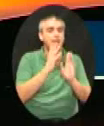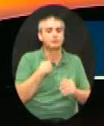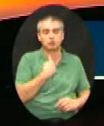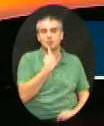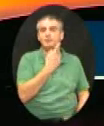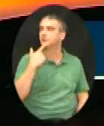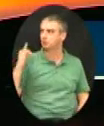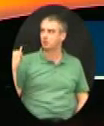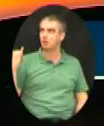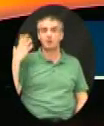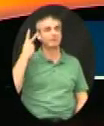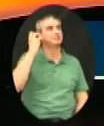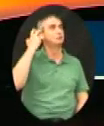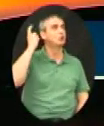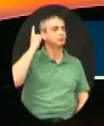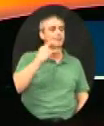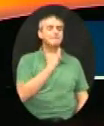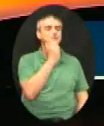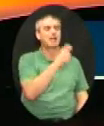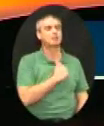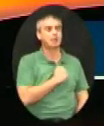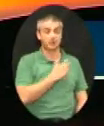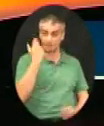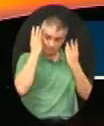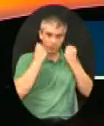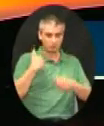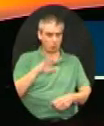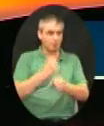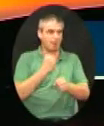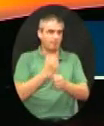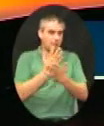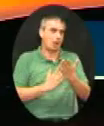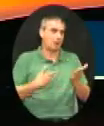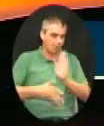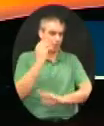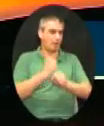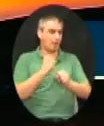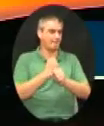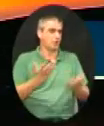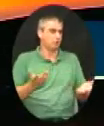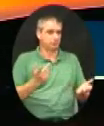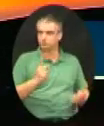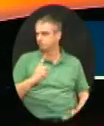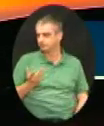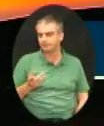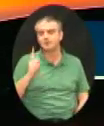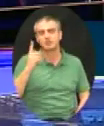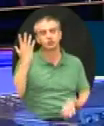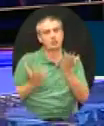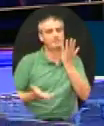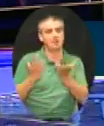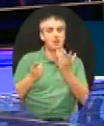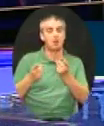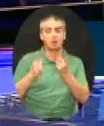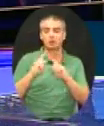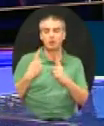שהגדרנו לפני 20-30 שנה כדתי, נכון? גם החרדים היום עובדים למשל, חלקם, יוצאים לעבוד. אבל לא פעם, תראו, יש הבדל בין